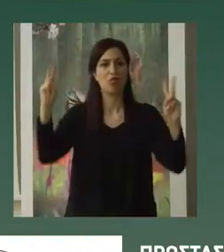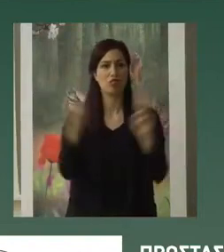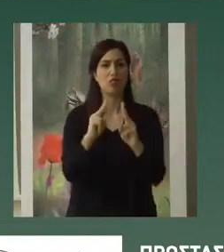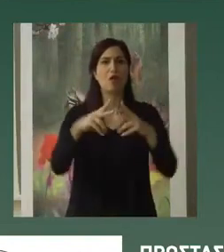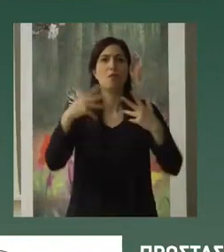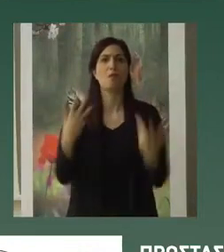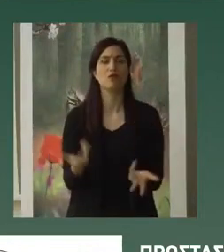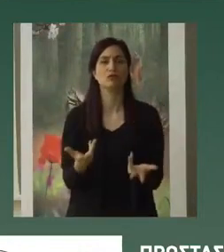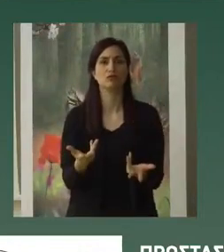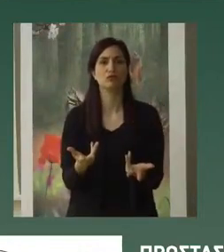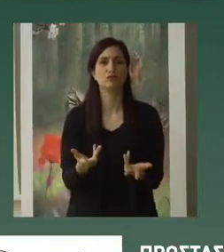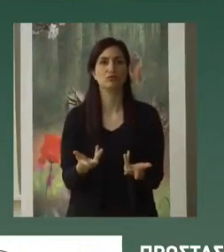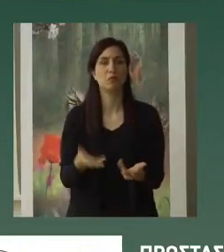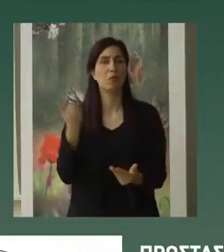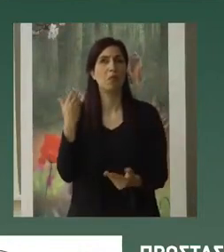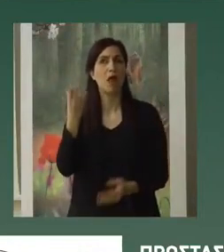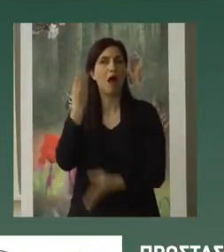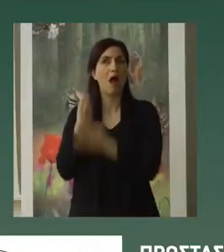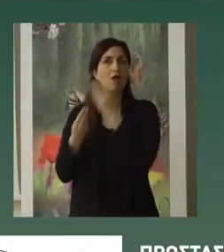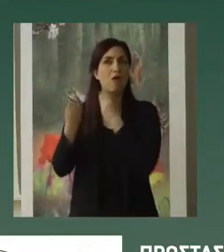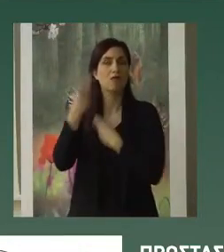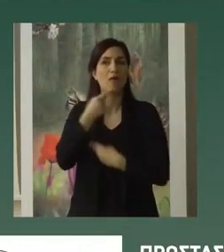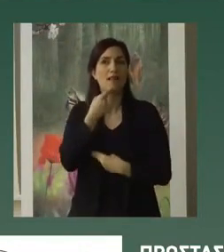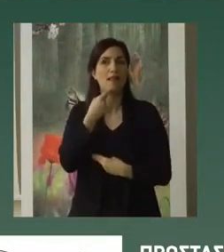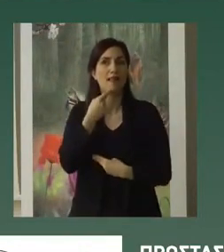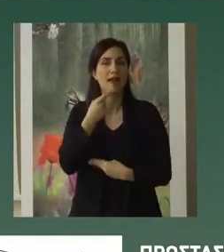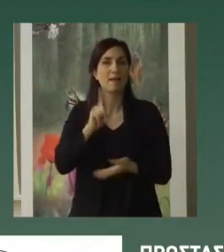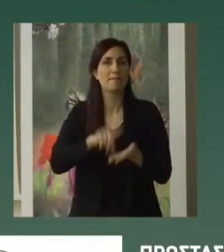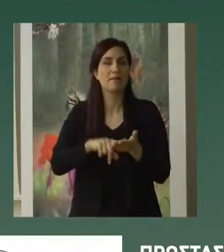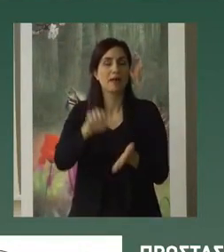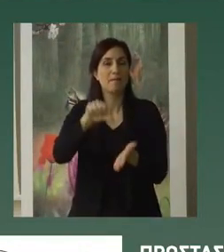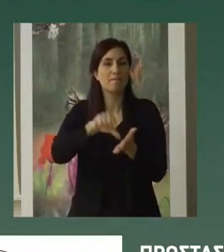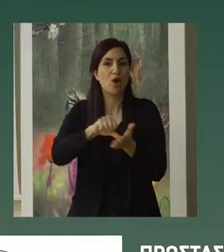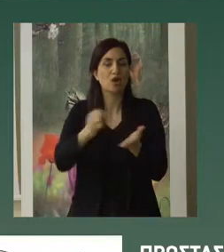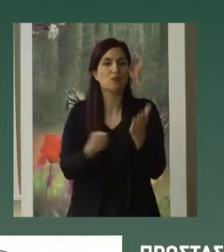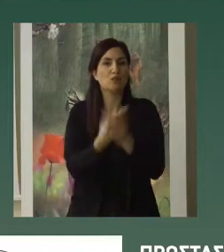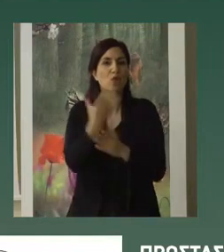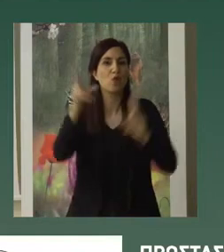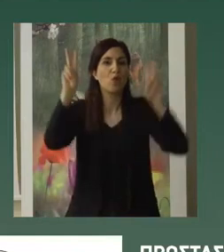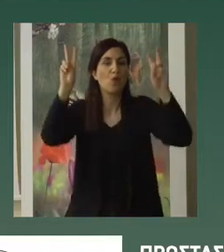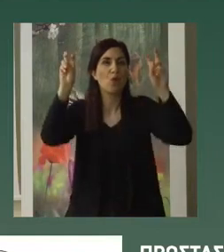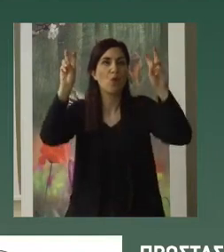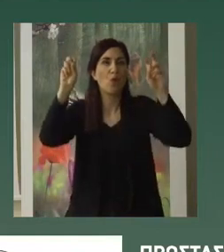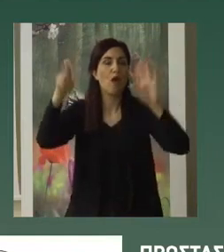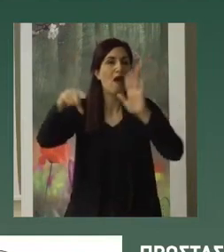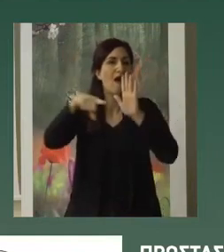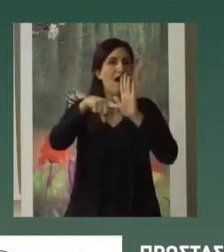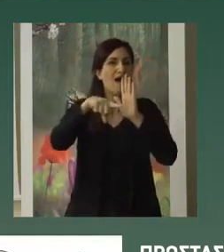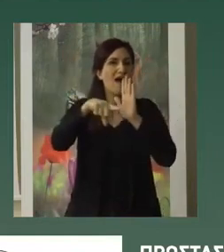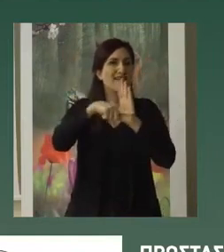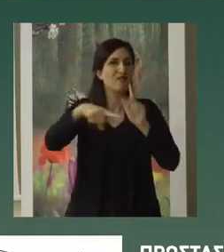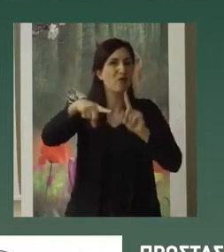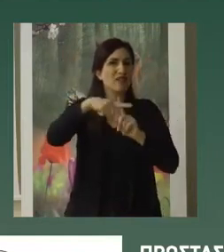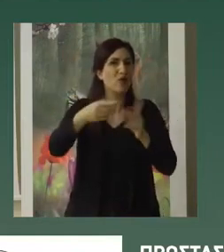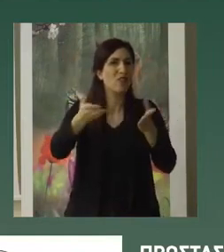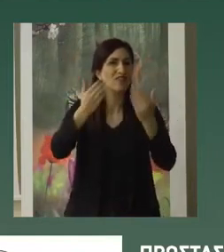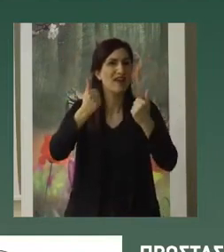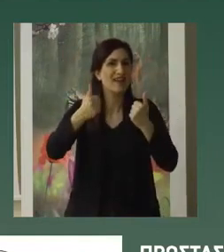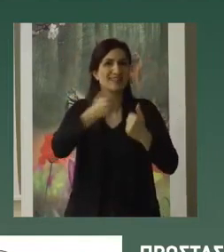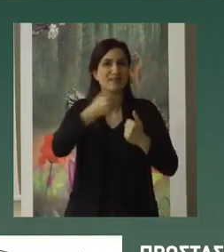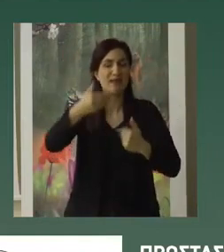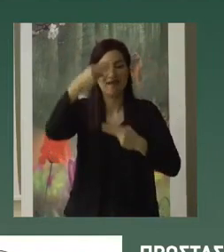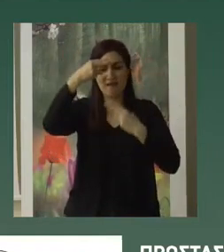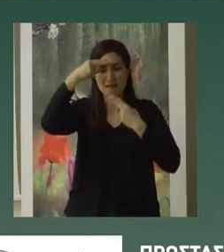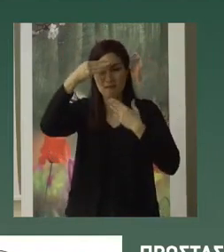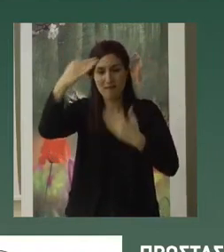διάστημα ότι πρέπει να φτιάξουμε πόλεις που είναι κλιματικά ουδέτερες. Και μια δεύτερη ενότητα είναι τι πρέπει να κάνουμε για να προσαρμοστούμε. Δηλαδή,